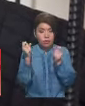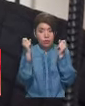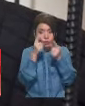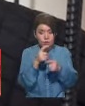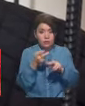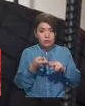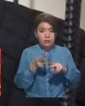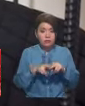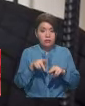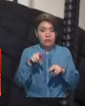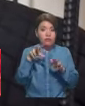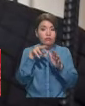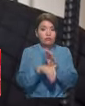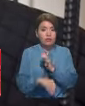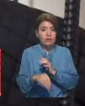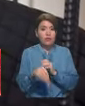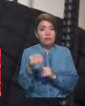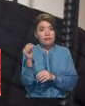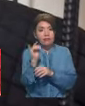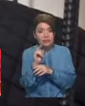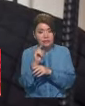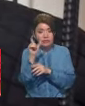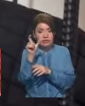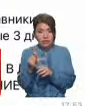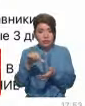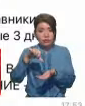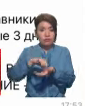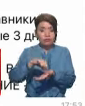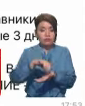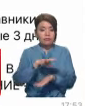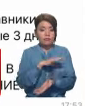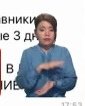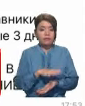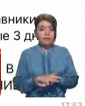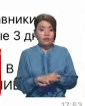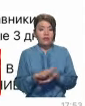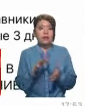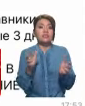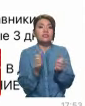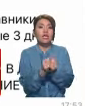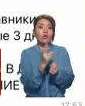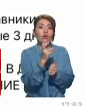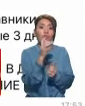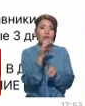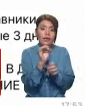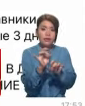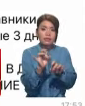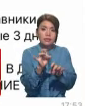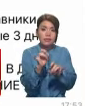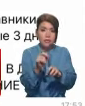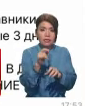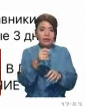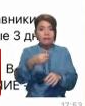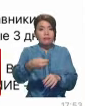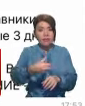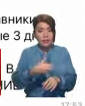был вовлечен мошенниками в уголовное правонарушение. Задержанные курьеры рассказали, что за